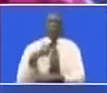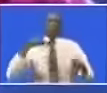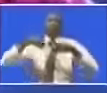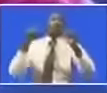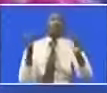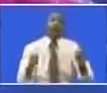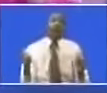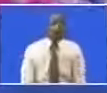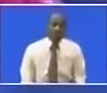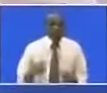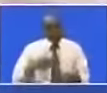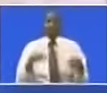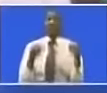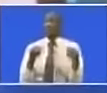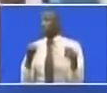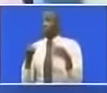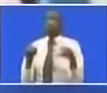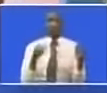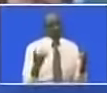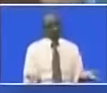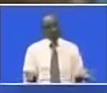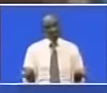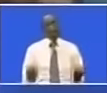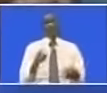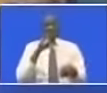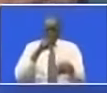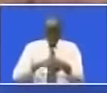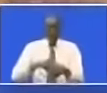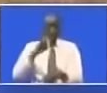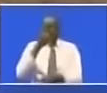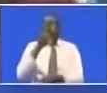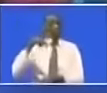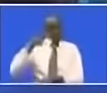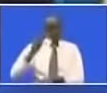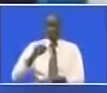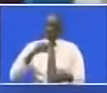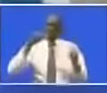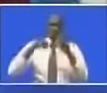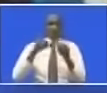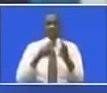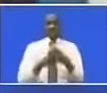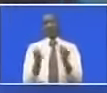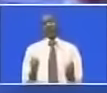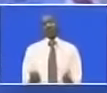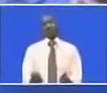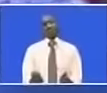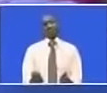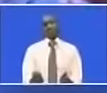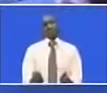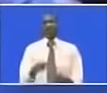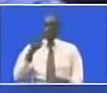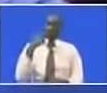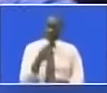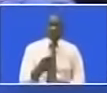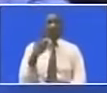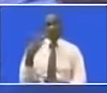kura, tuko hapa tuna hang. By 4 p.m. voting had not begun at Kimara stopover polling center. Sasa wanatuambia ya